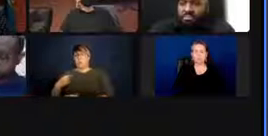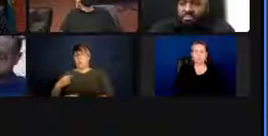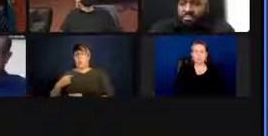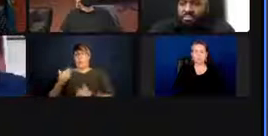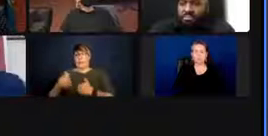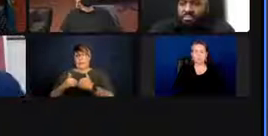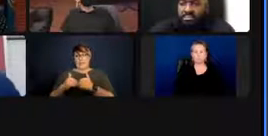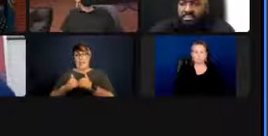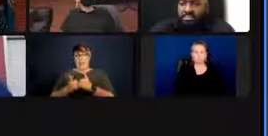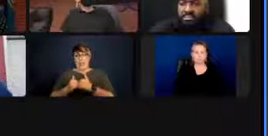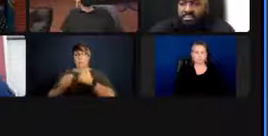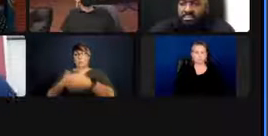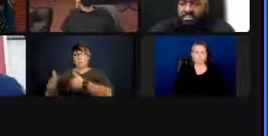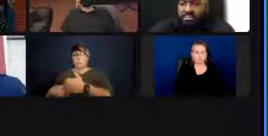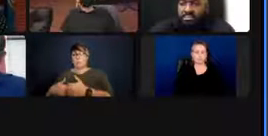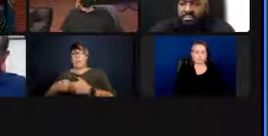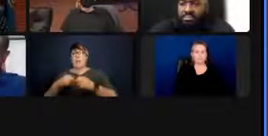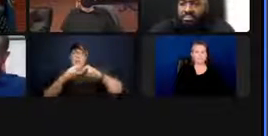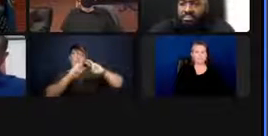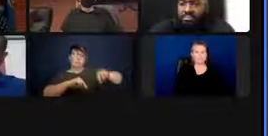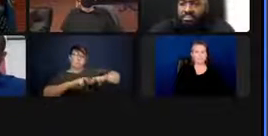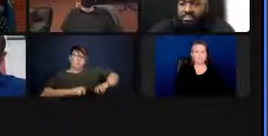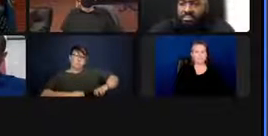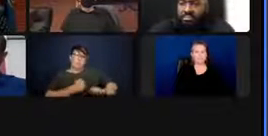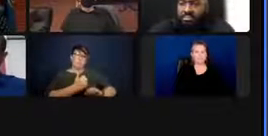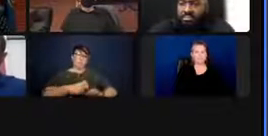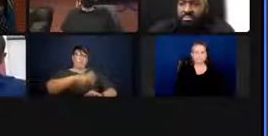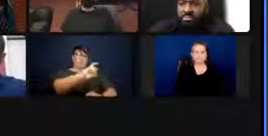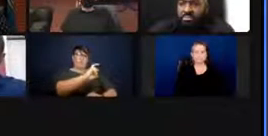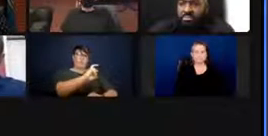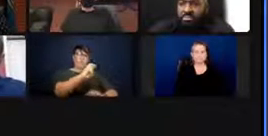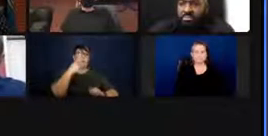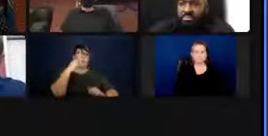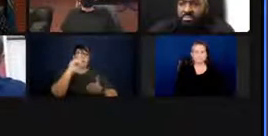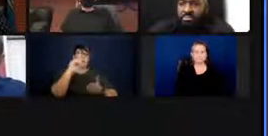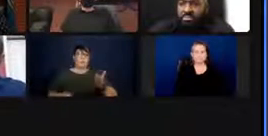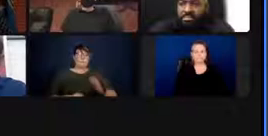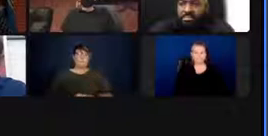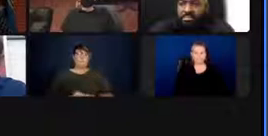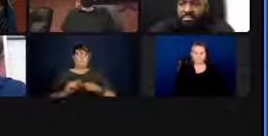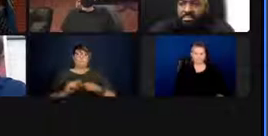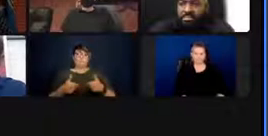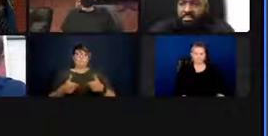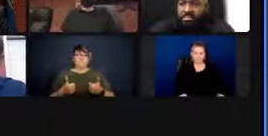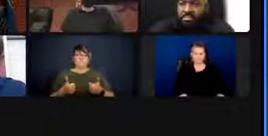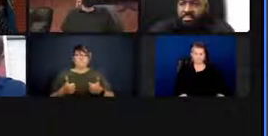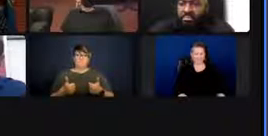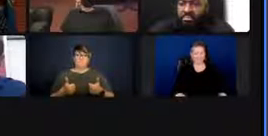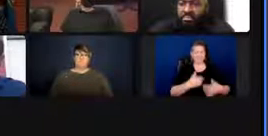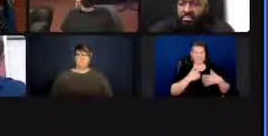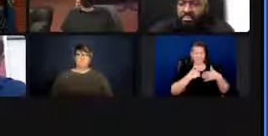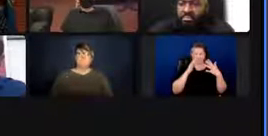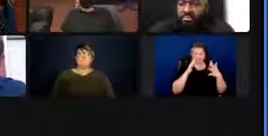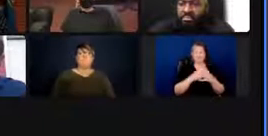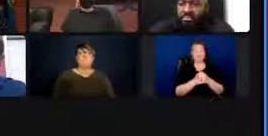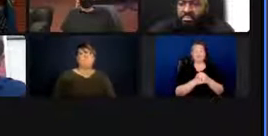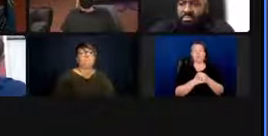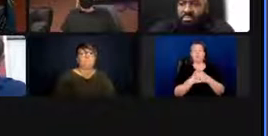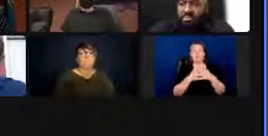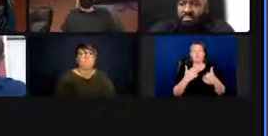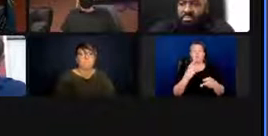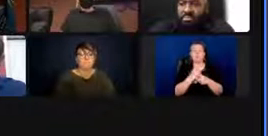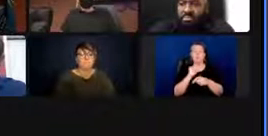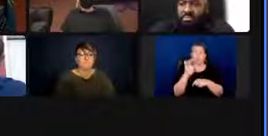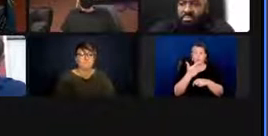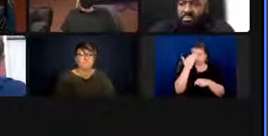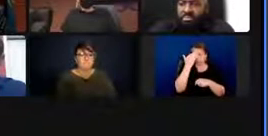إلى هذه المسائل ولا سيما نقل الطلبة. أنا أود أن